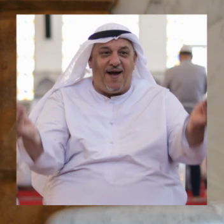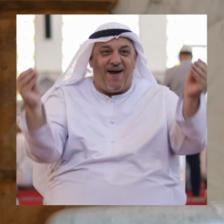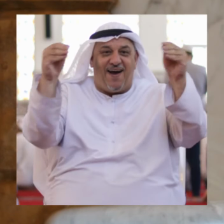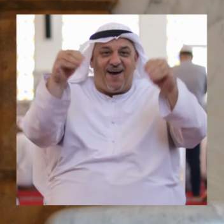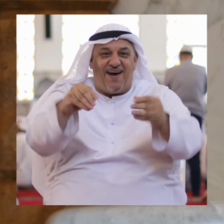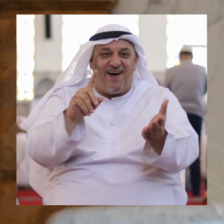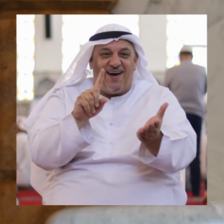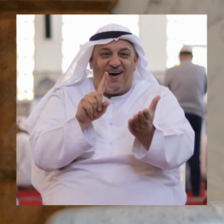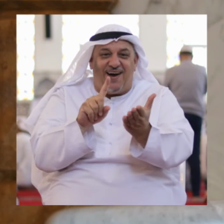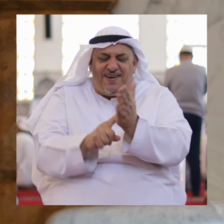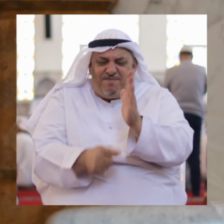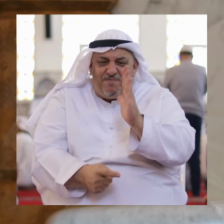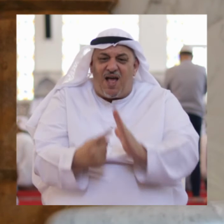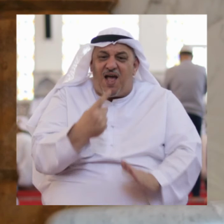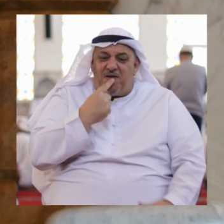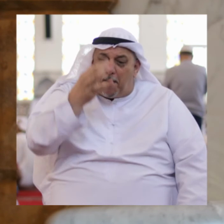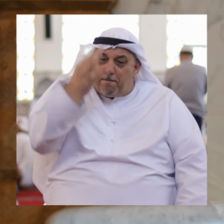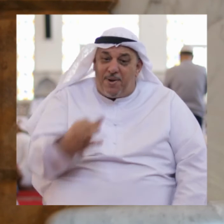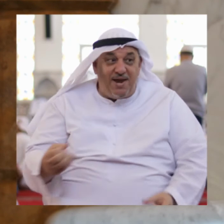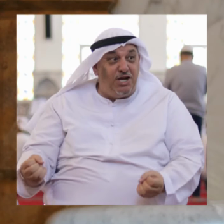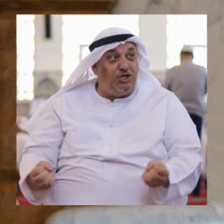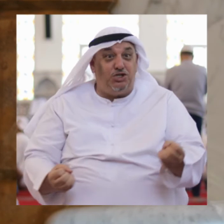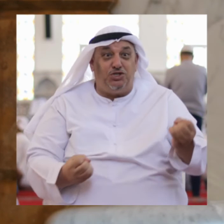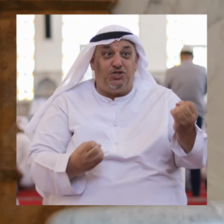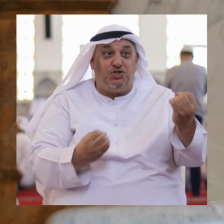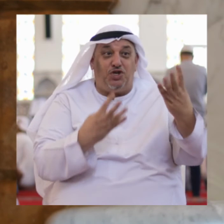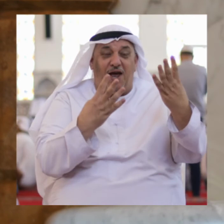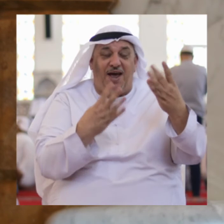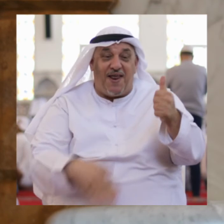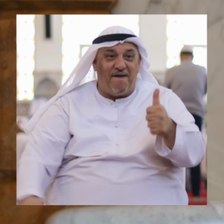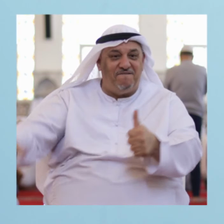وتبوات من الجنه منزلا